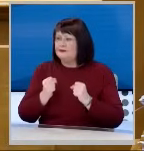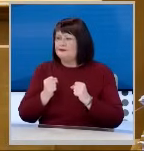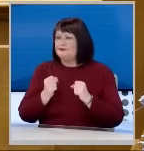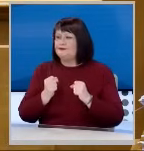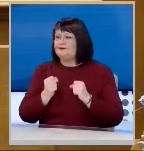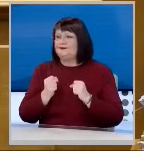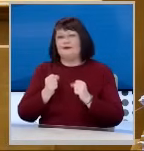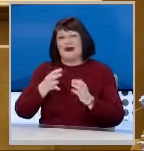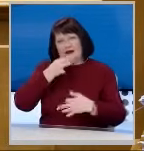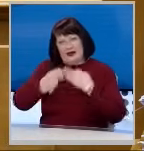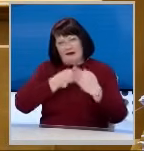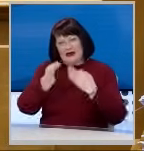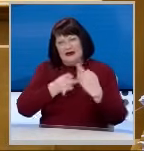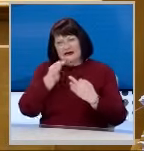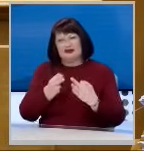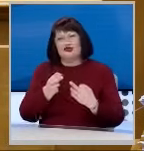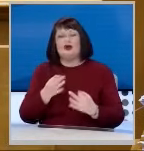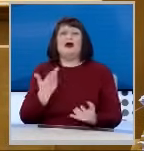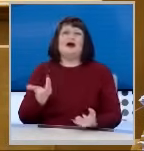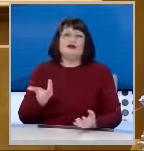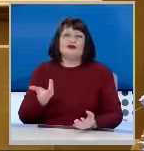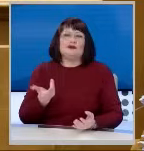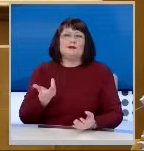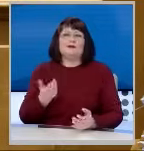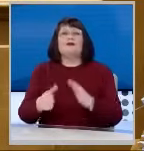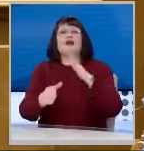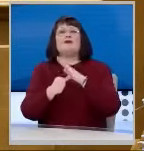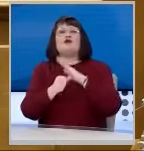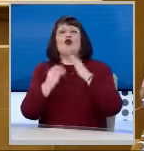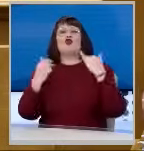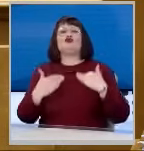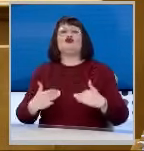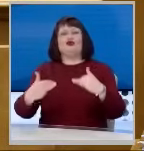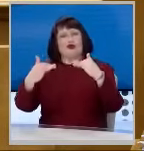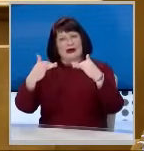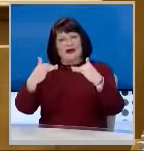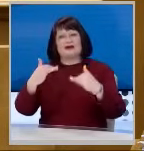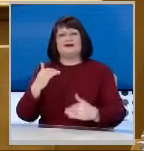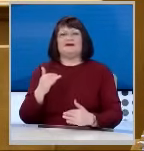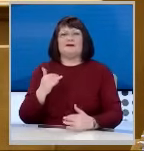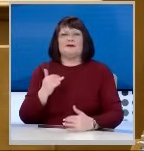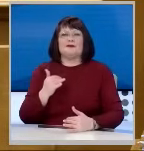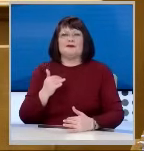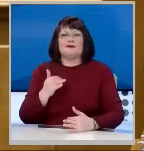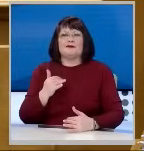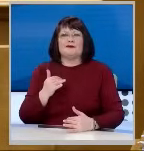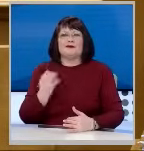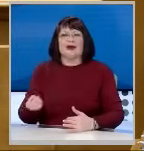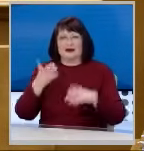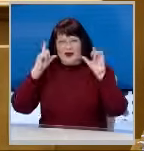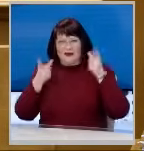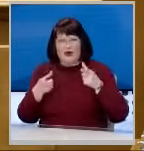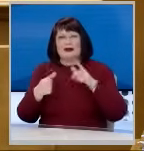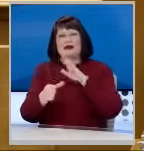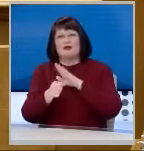την ομιλία μου αφού ο πρόεδρος της βουλής ο προερχόμενος από τη νέα δημοκρατία